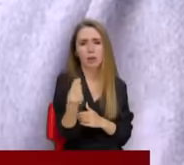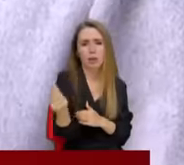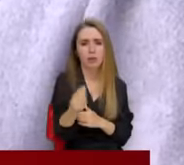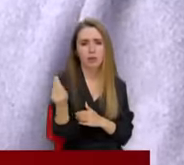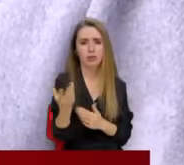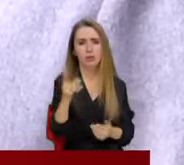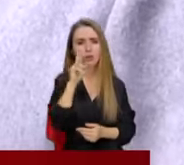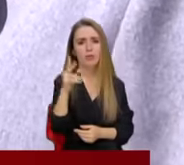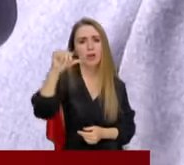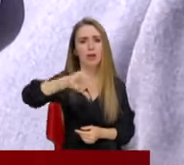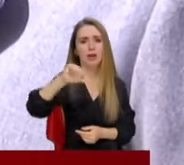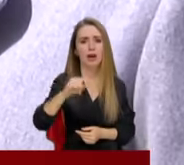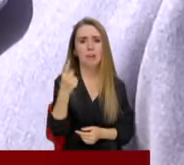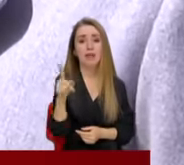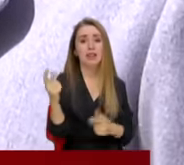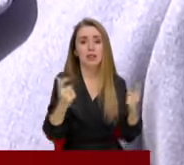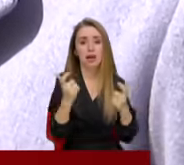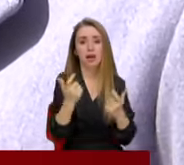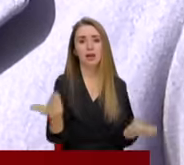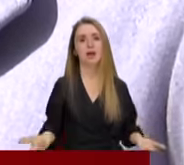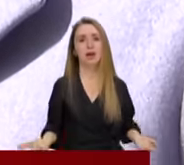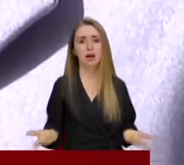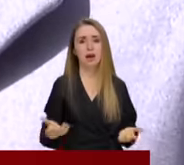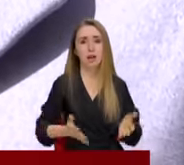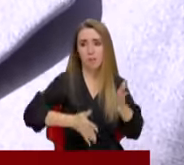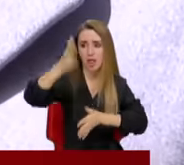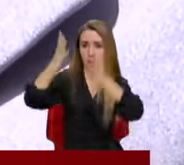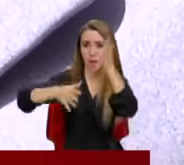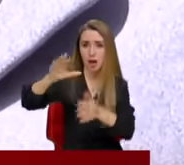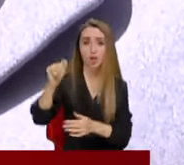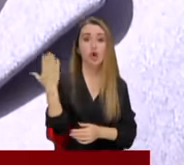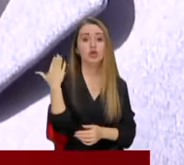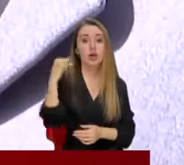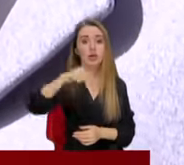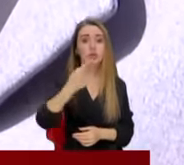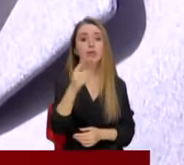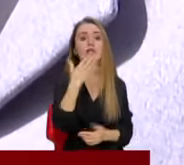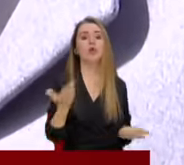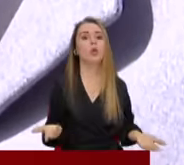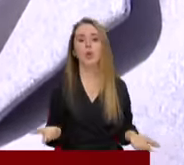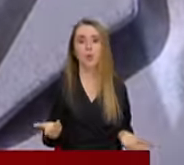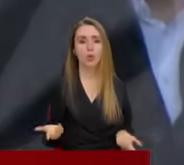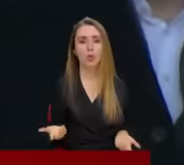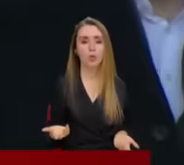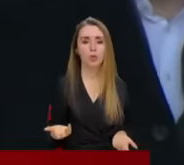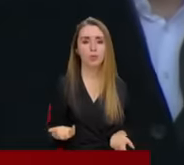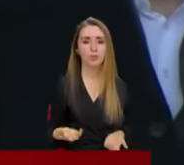Binini göremiyoruz daha. Bin nerede? İreli binlerle binaları alıyorduk. Şimdi bin kalmadı kızım yavrum yani. Emekliyi